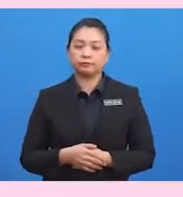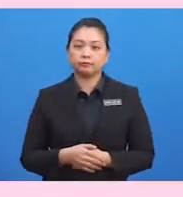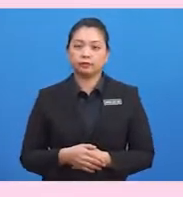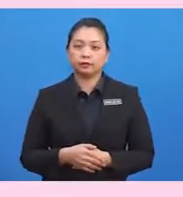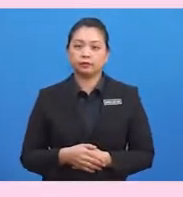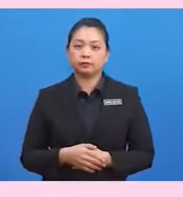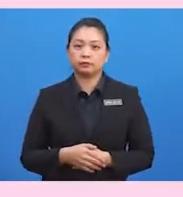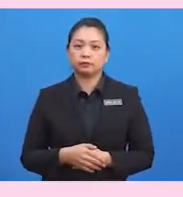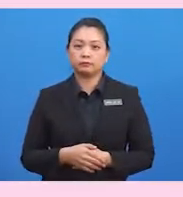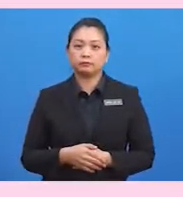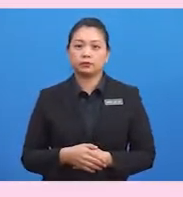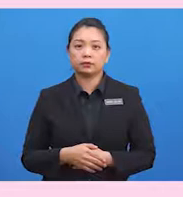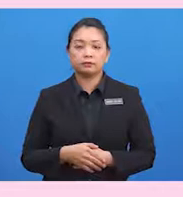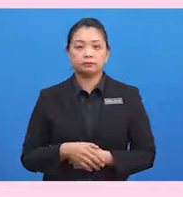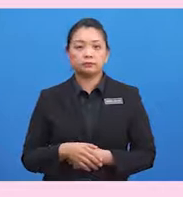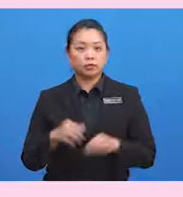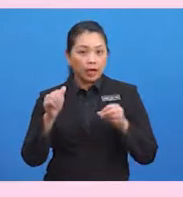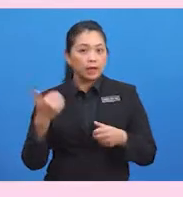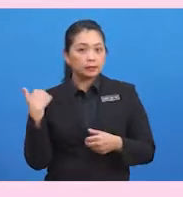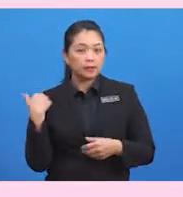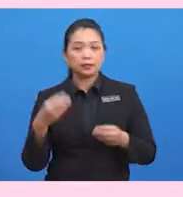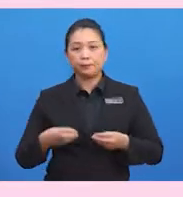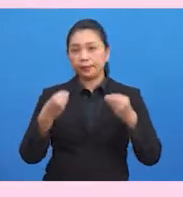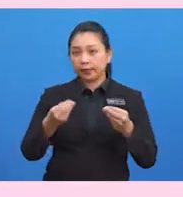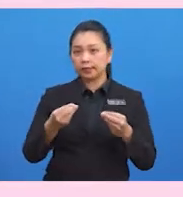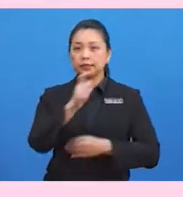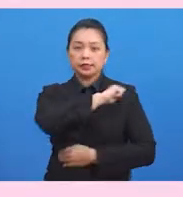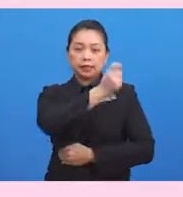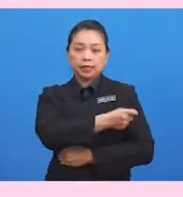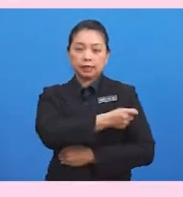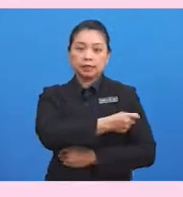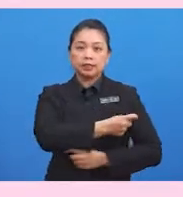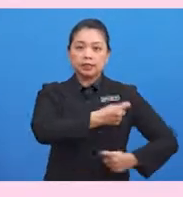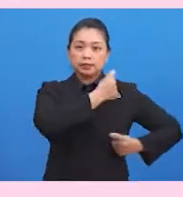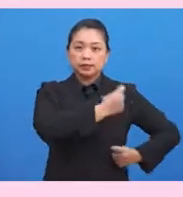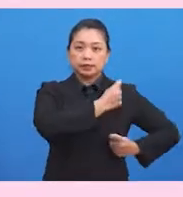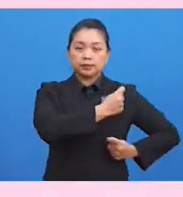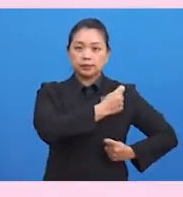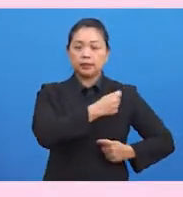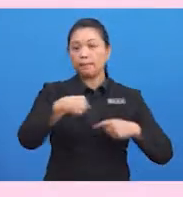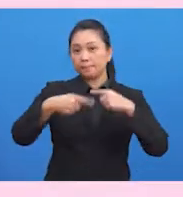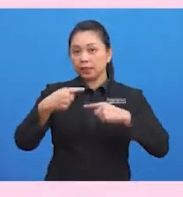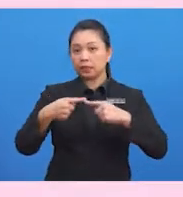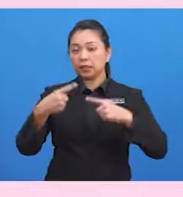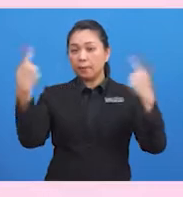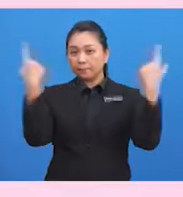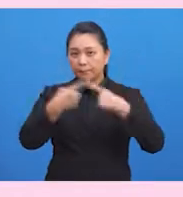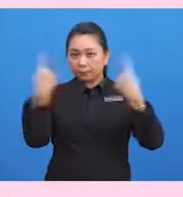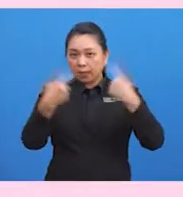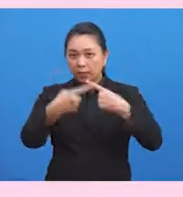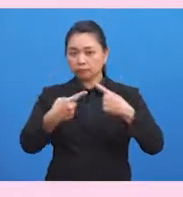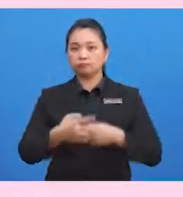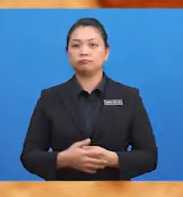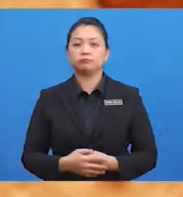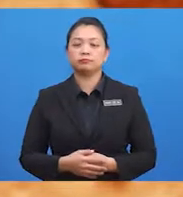meulake turut membekalkan tenaga tentro ketika perang dan menyediakan tenaga buruh melalui sistem